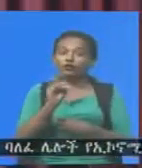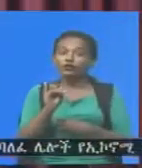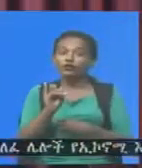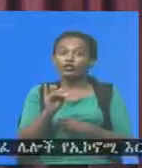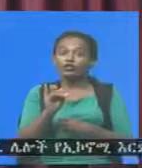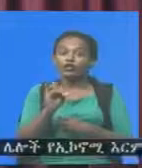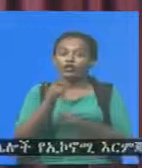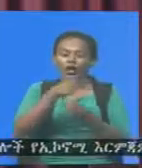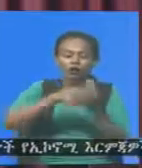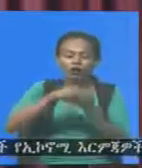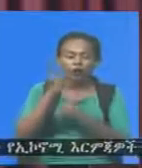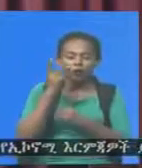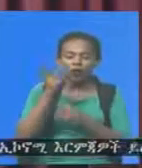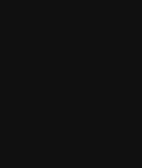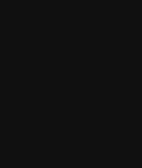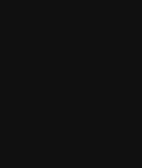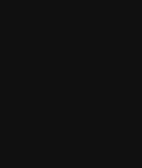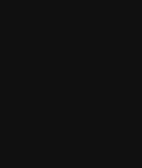ማየት እኮ ተተናል።